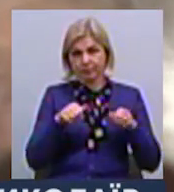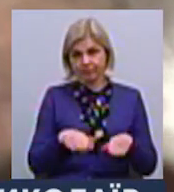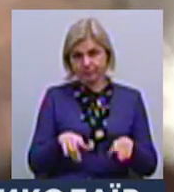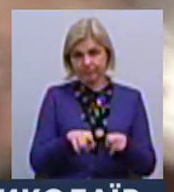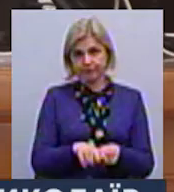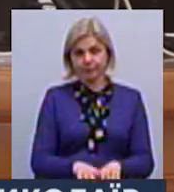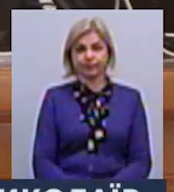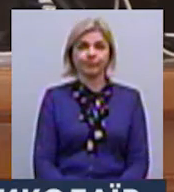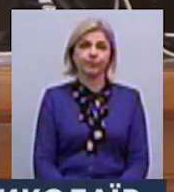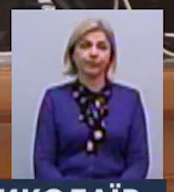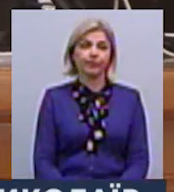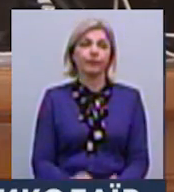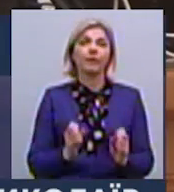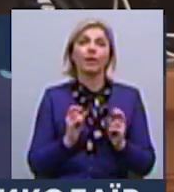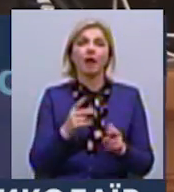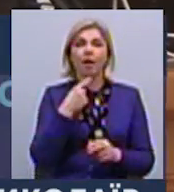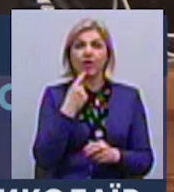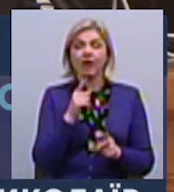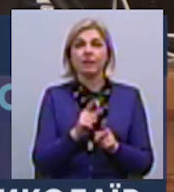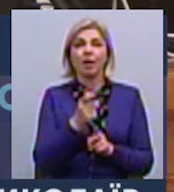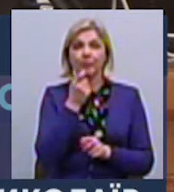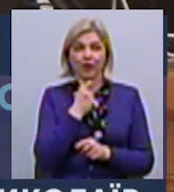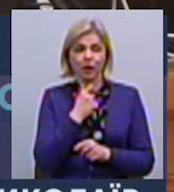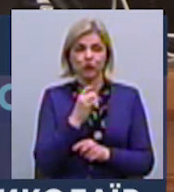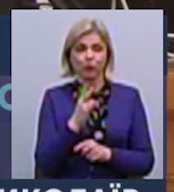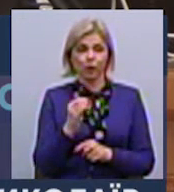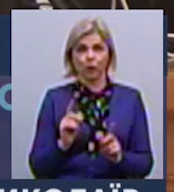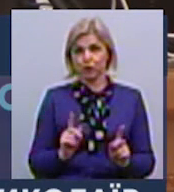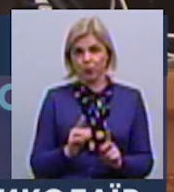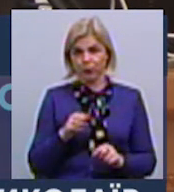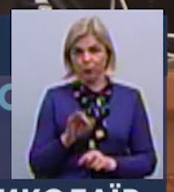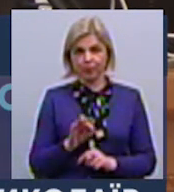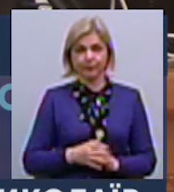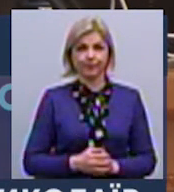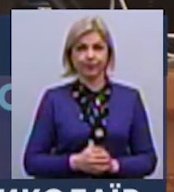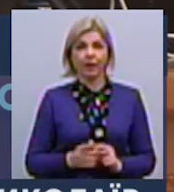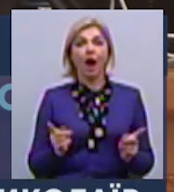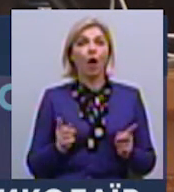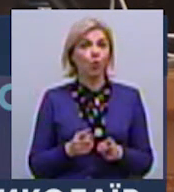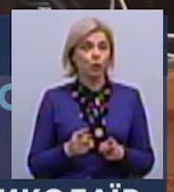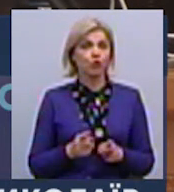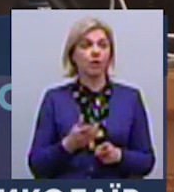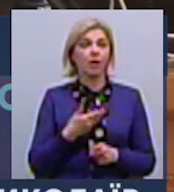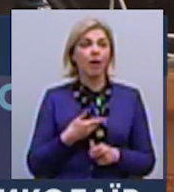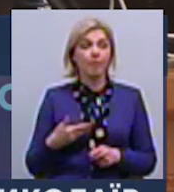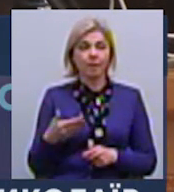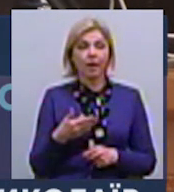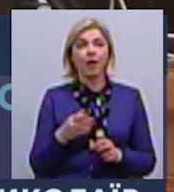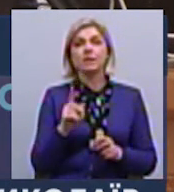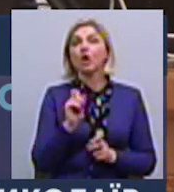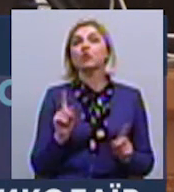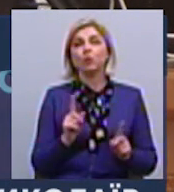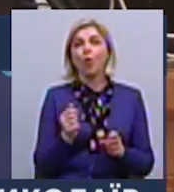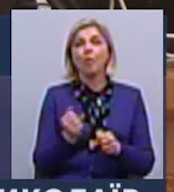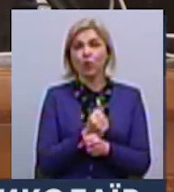рішення. Як то кажуть, таке прилічне, що там. Ну, коротше, ми, за що, як то кажуть, за що боролись, на